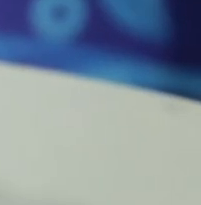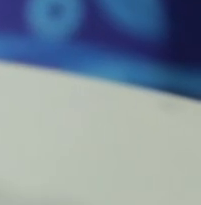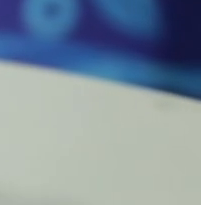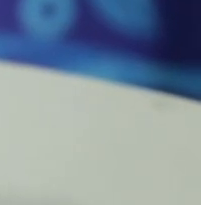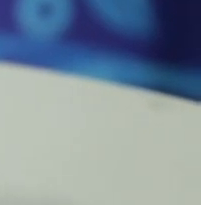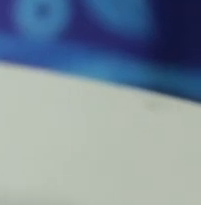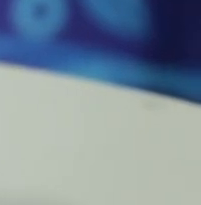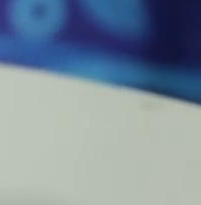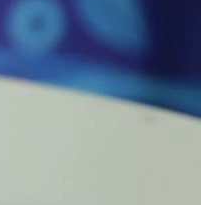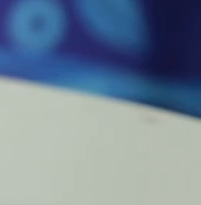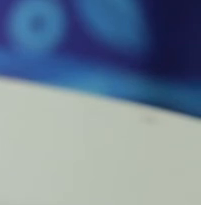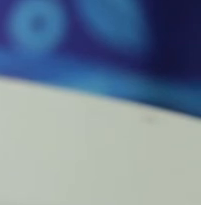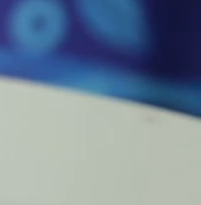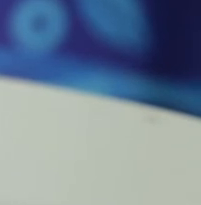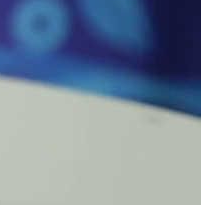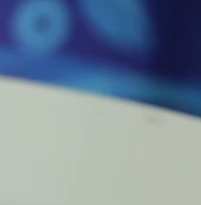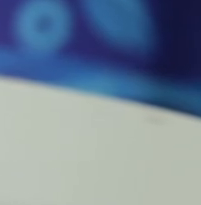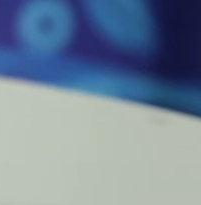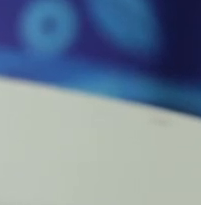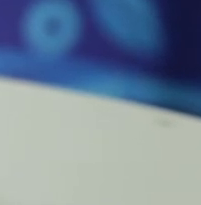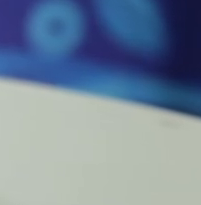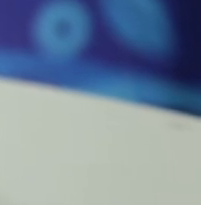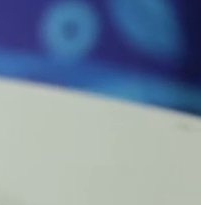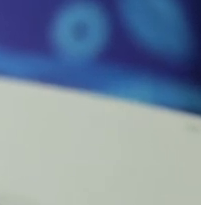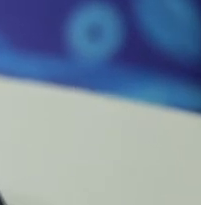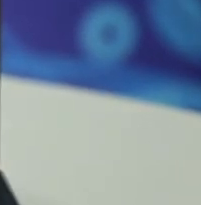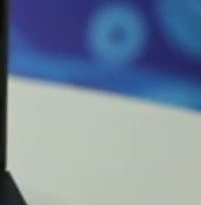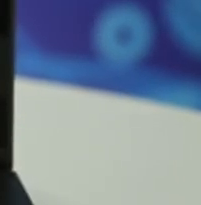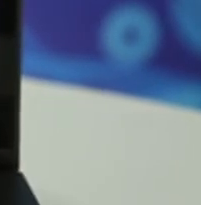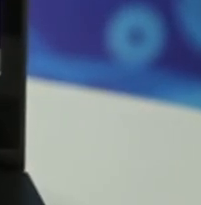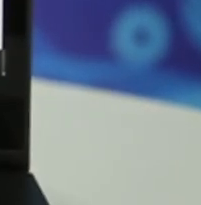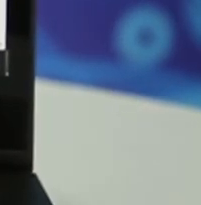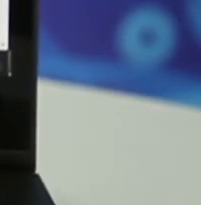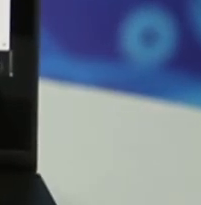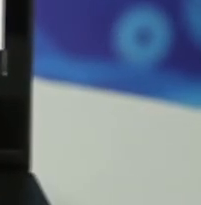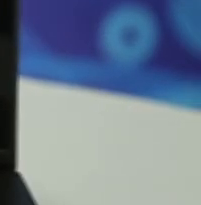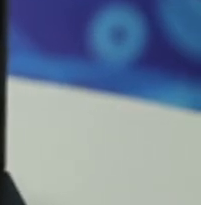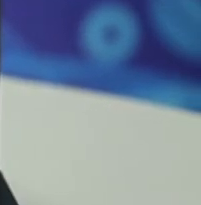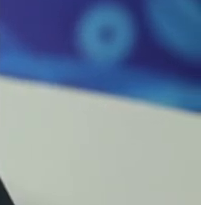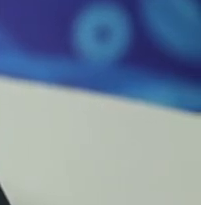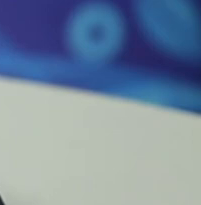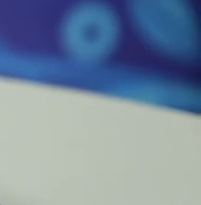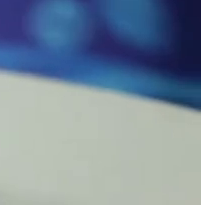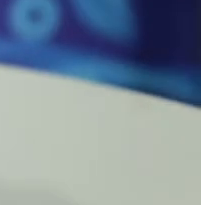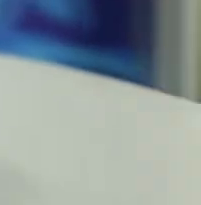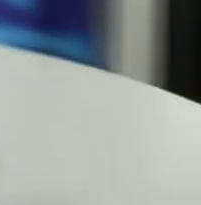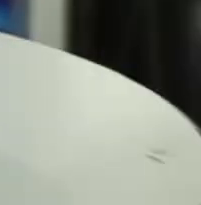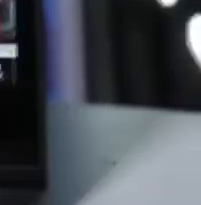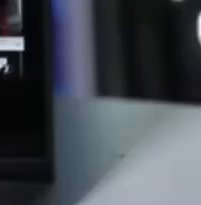უფროსებმა ძალიან მოიწყენეთ. სამსახურში წასვლა წინ გვეგატრა. რაც შეიძლება ბავშვს ძალიან